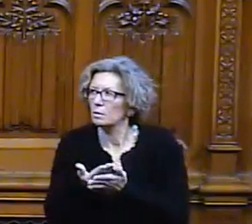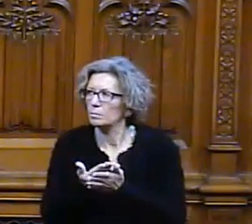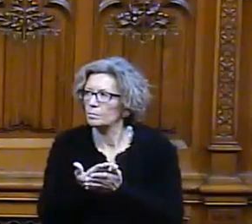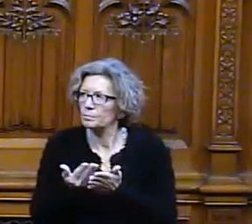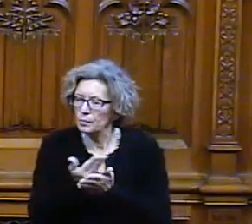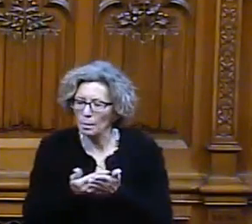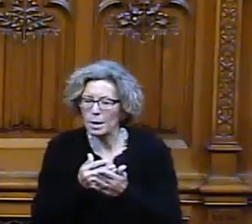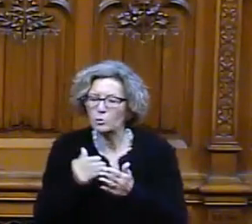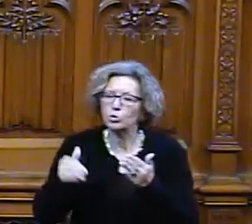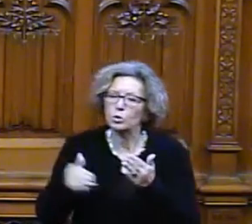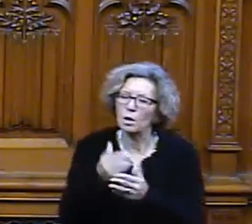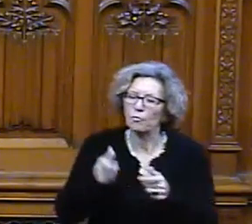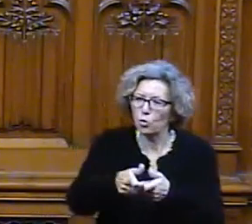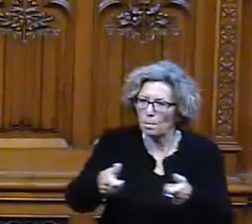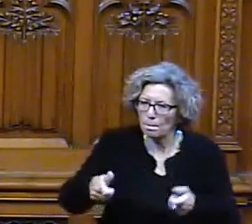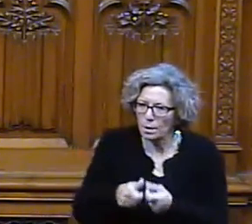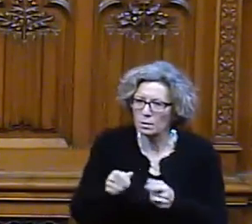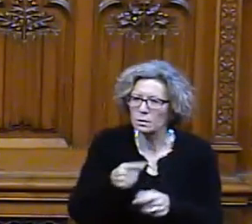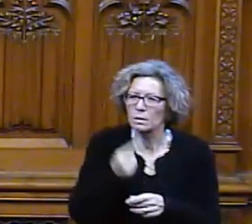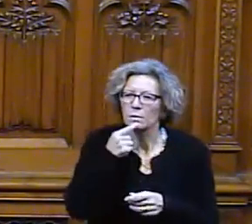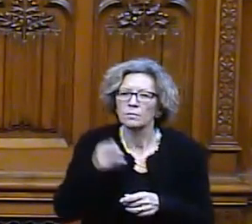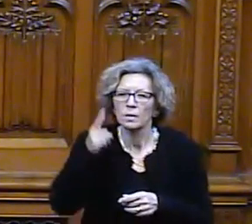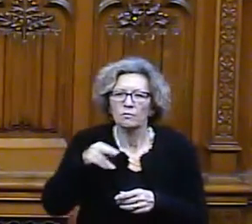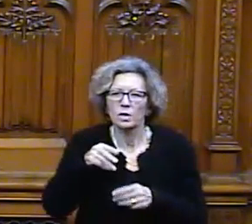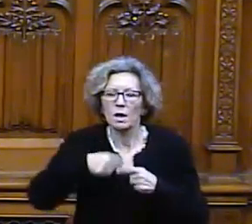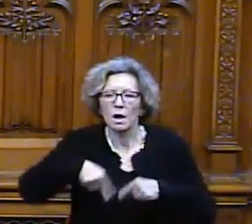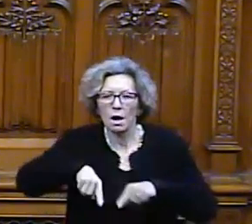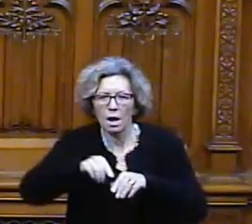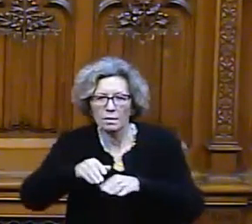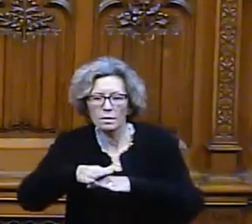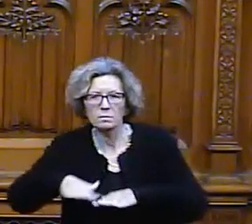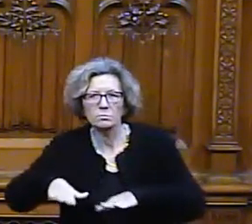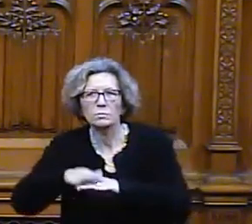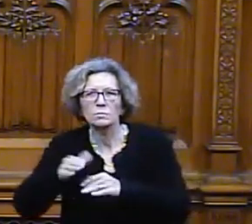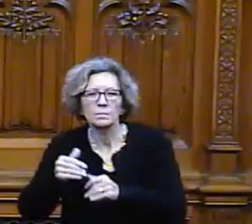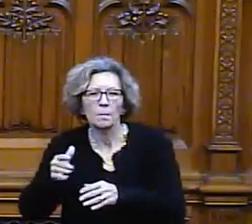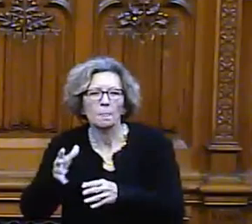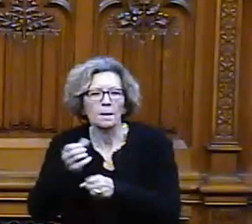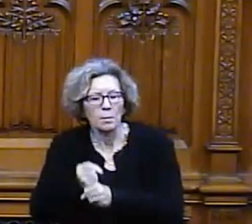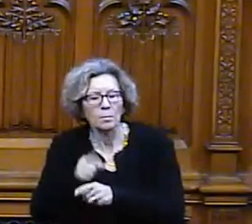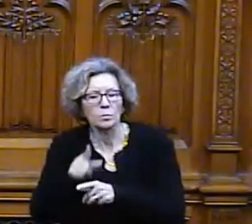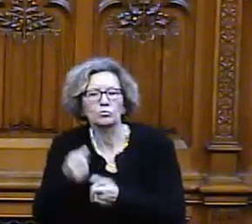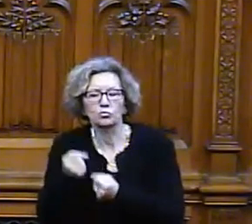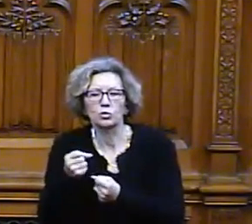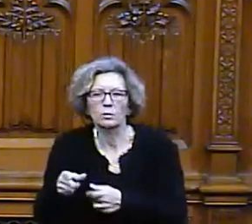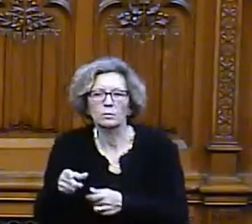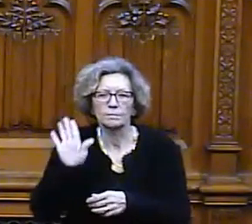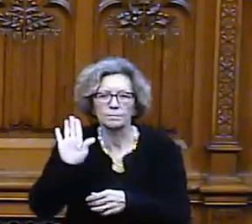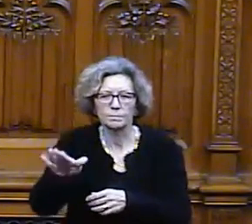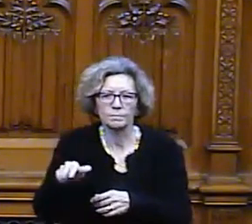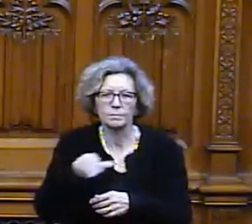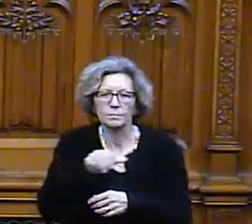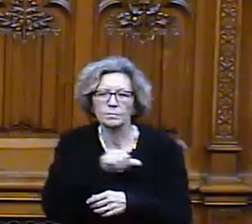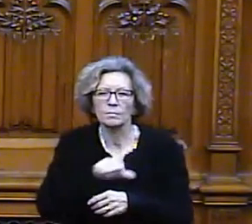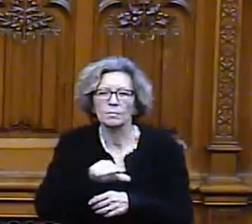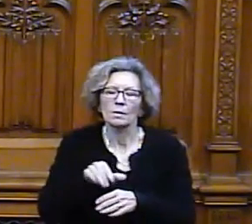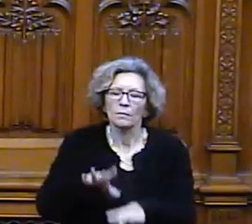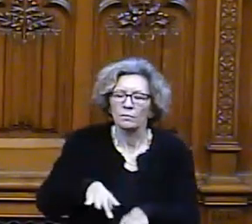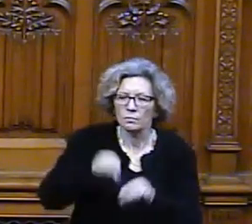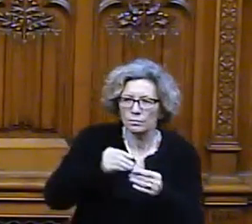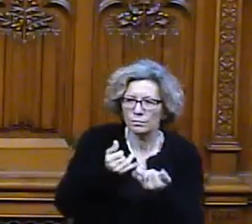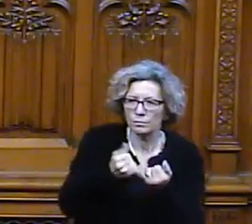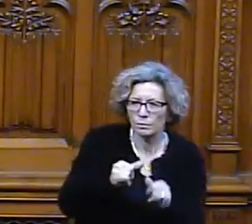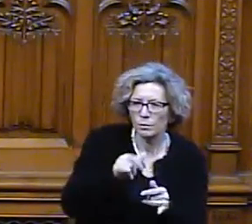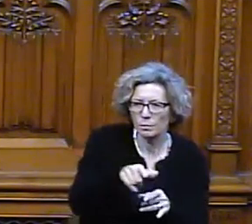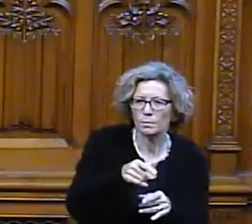der Umsetzung des Bildungsreformpaketes auf Wiener Landesebene für die Beibehaltung und Stärkung des Grundsatzes der Wahlfreiheit für